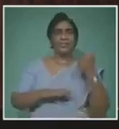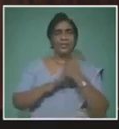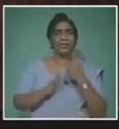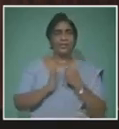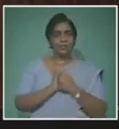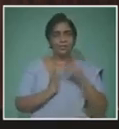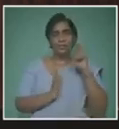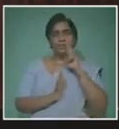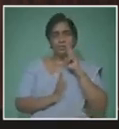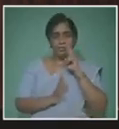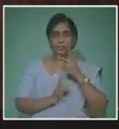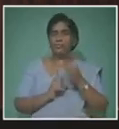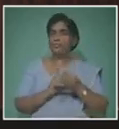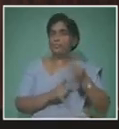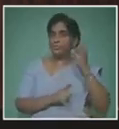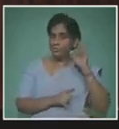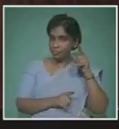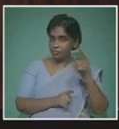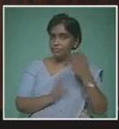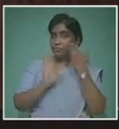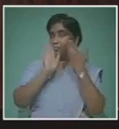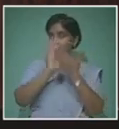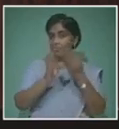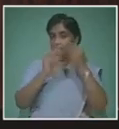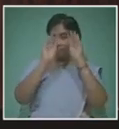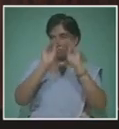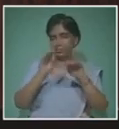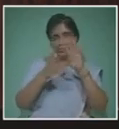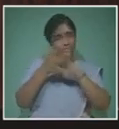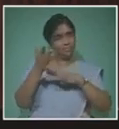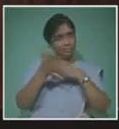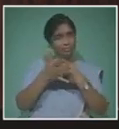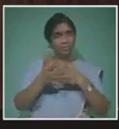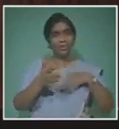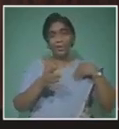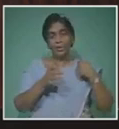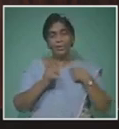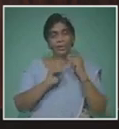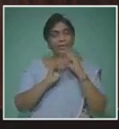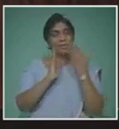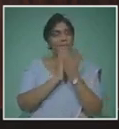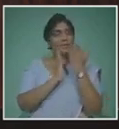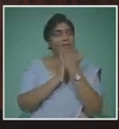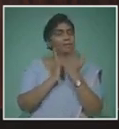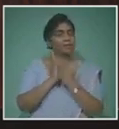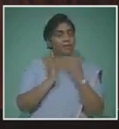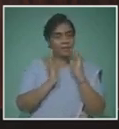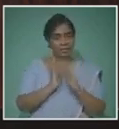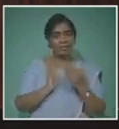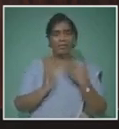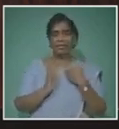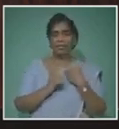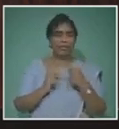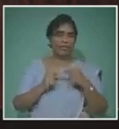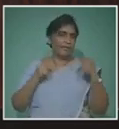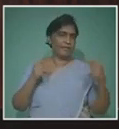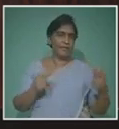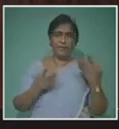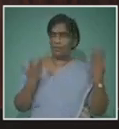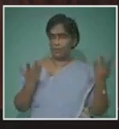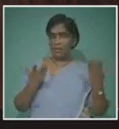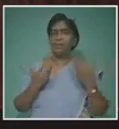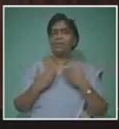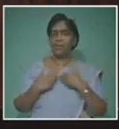රනිල් වික්‍රමසිංහ ජනාධිපතිතුමා ඉදිරිපත් කරපු අයවැය මූලික ප්‍රතිපත්තිමය හරයන් පිළිබඳව අපේ කිසිම විරෝධයක් නැහැ.